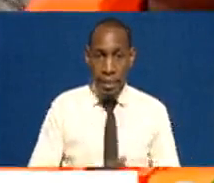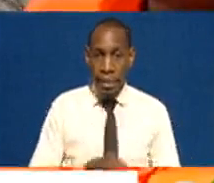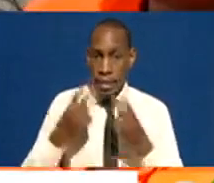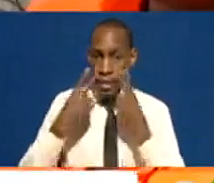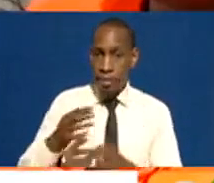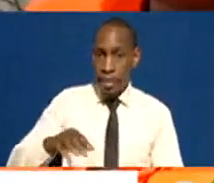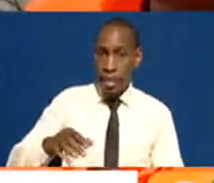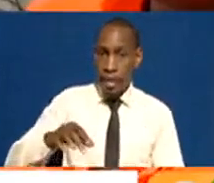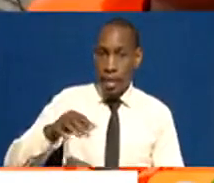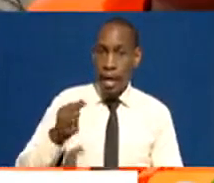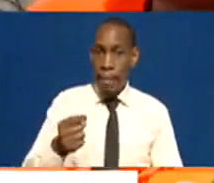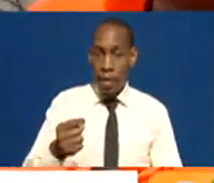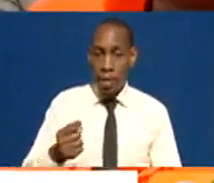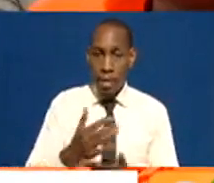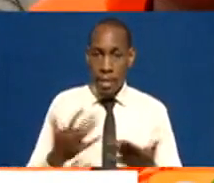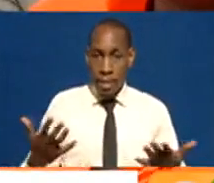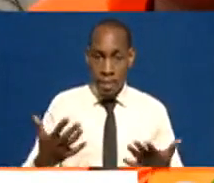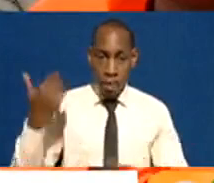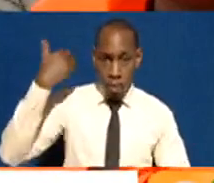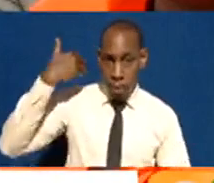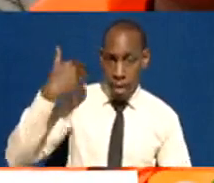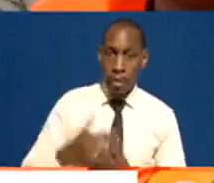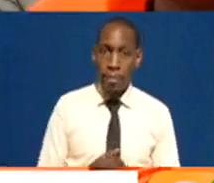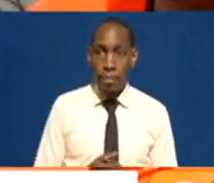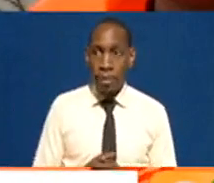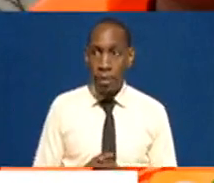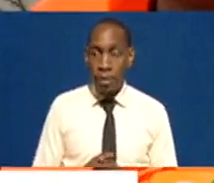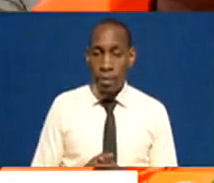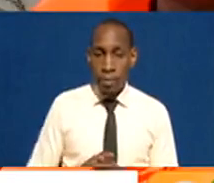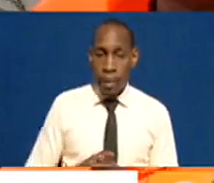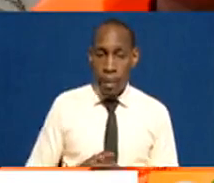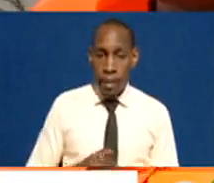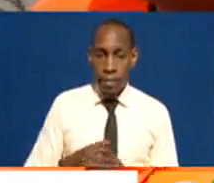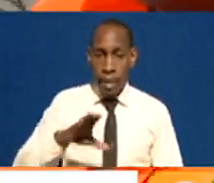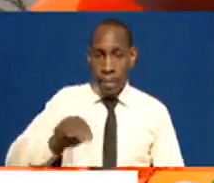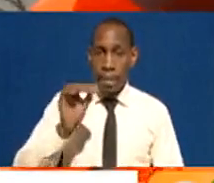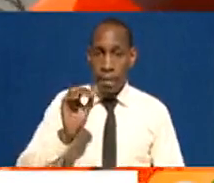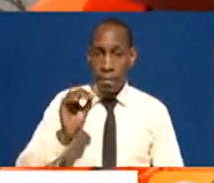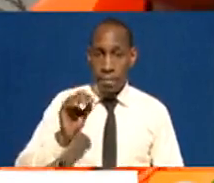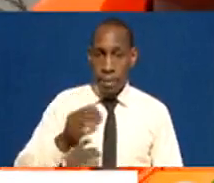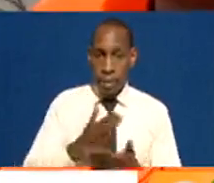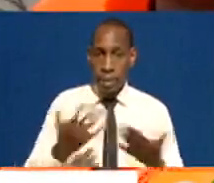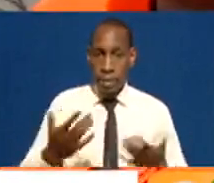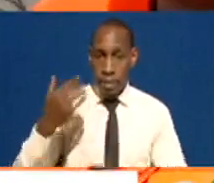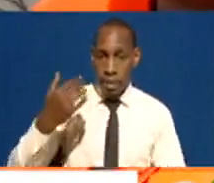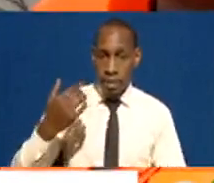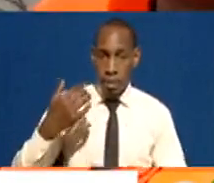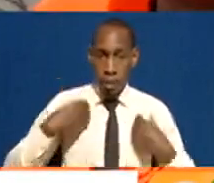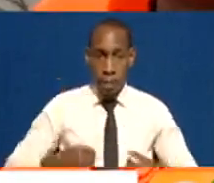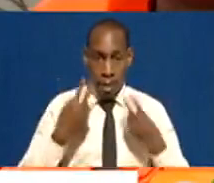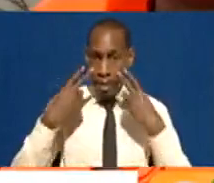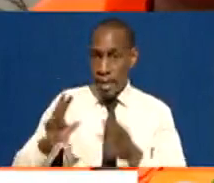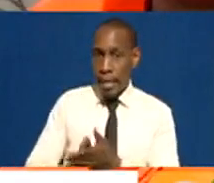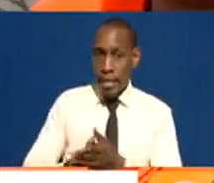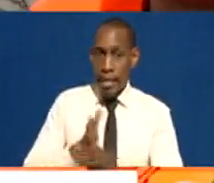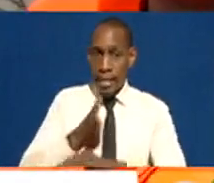ameshika. Ametoa kitu kwa mfuko. Vile alitoa kitu kwa mfuko, kuangalia vizuri nikaona ni kisu. Akasema